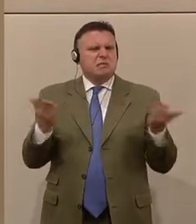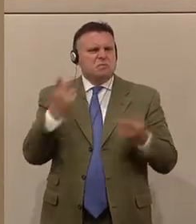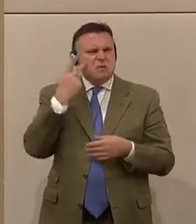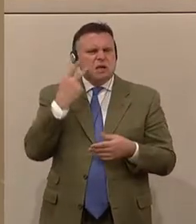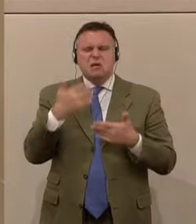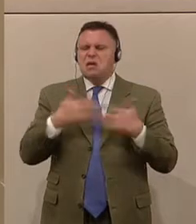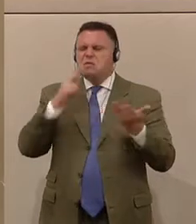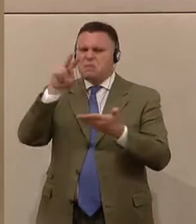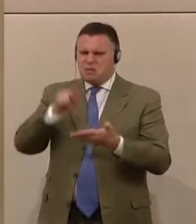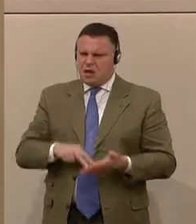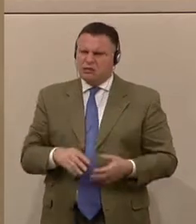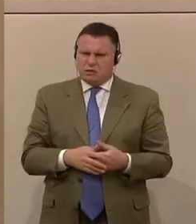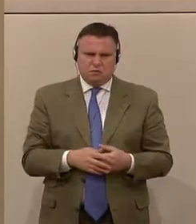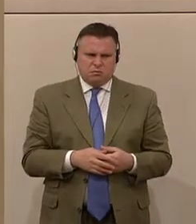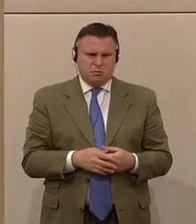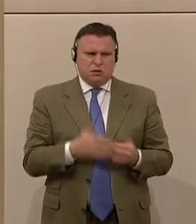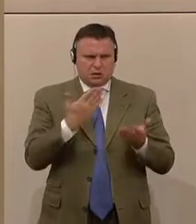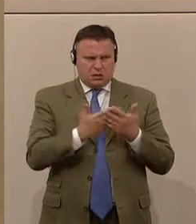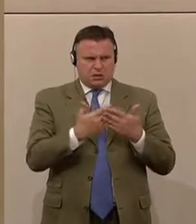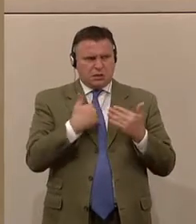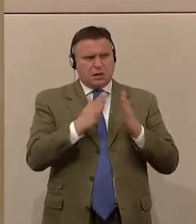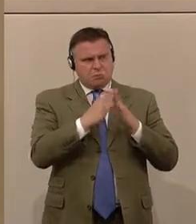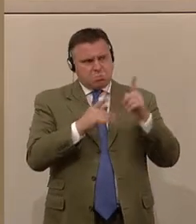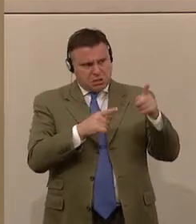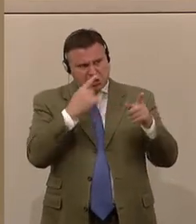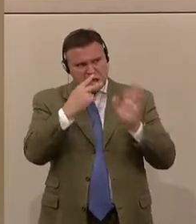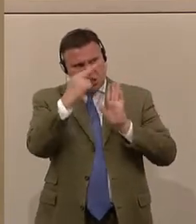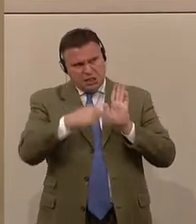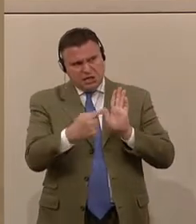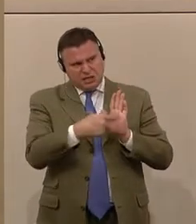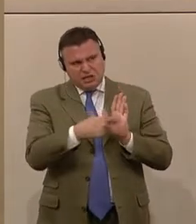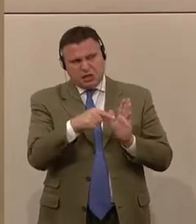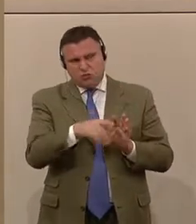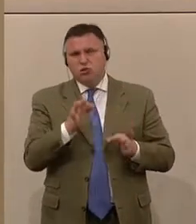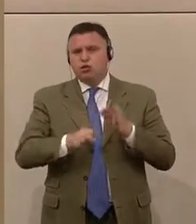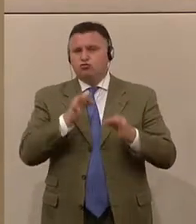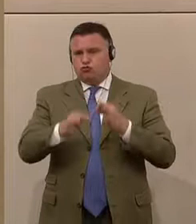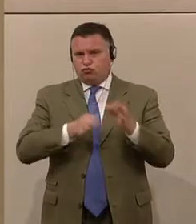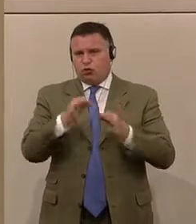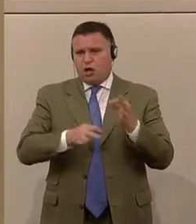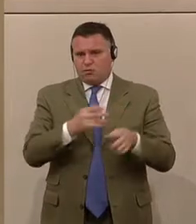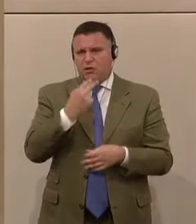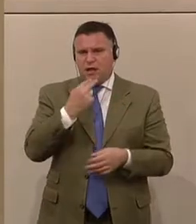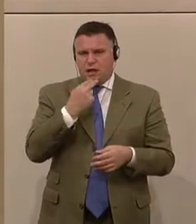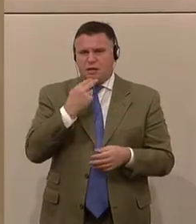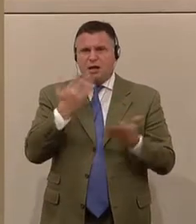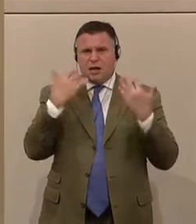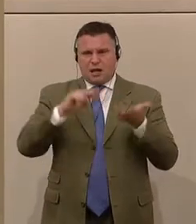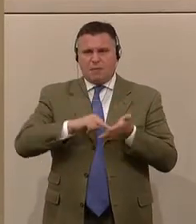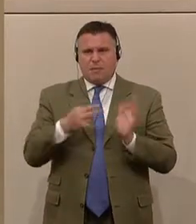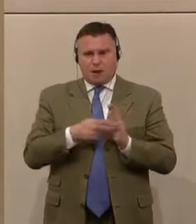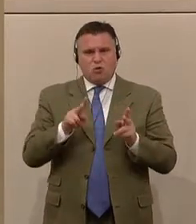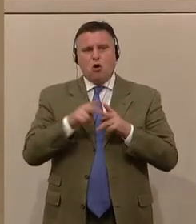keiner gelesen hat. Ich bitte Sie, das zu lesen, denn das ist die Strategie des Energie- und Klimaplans,